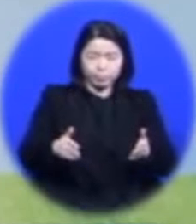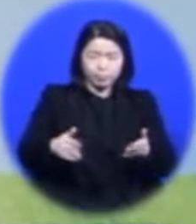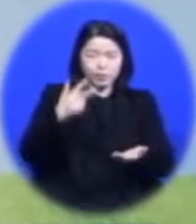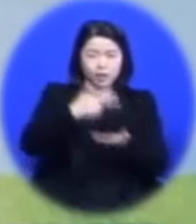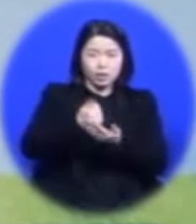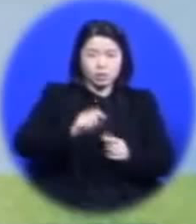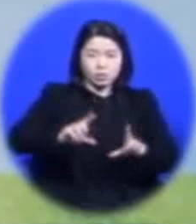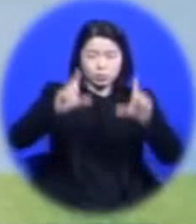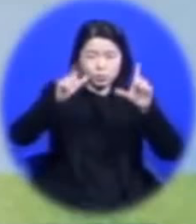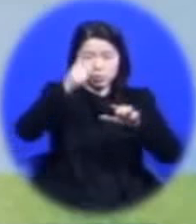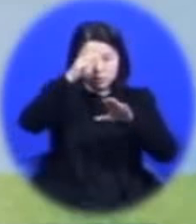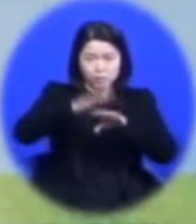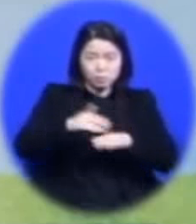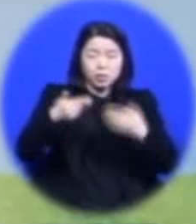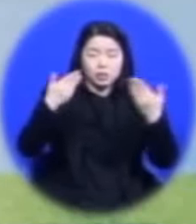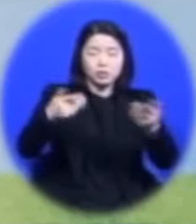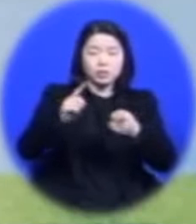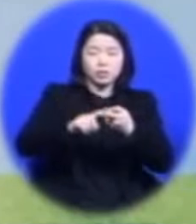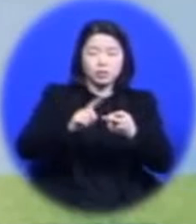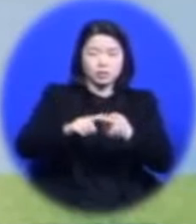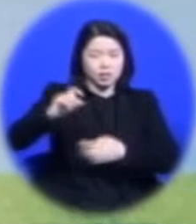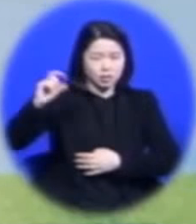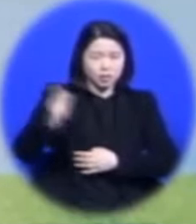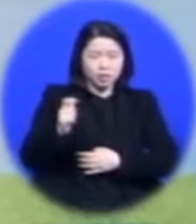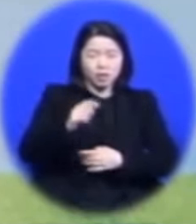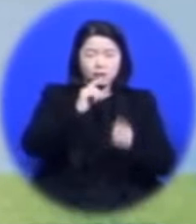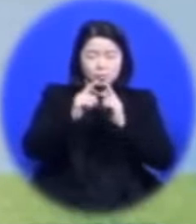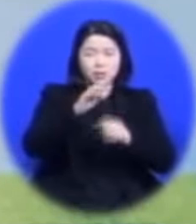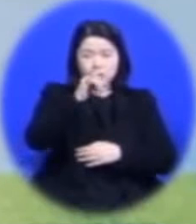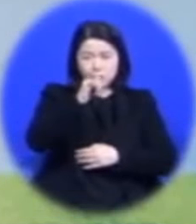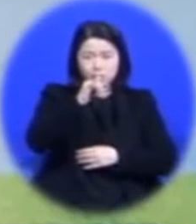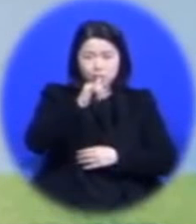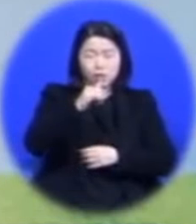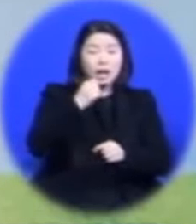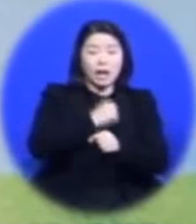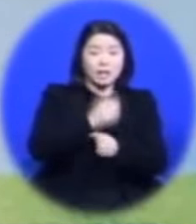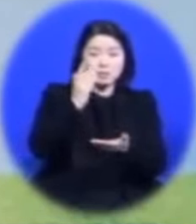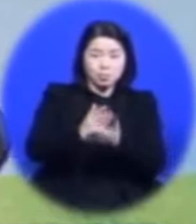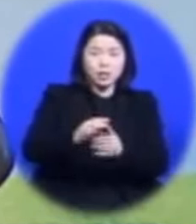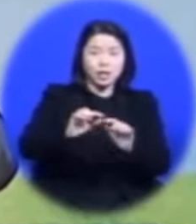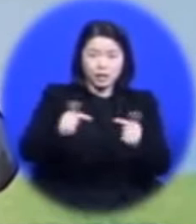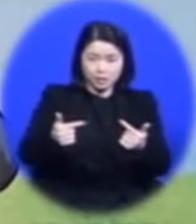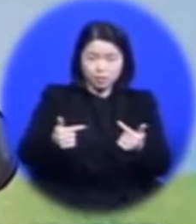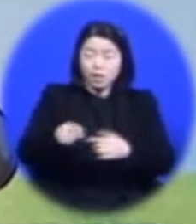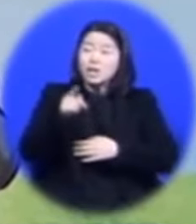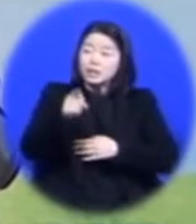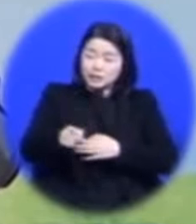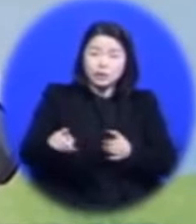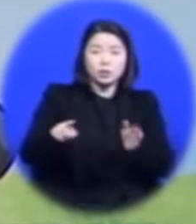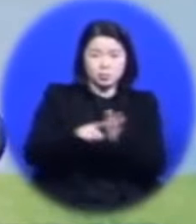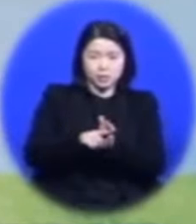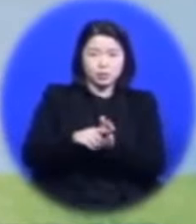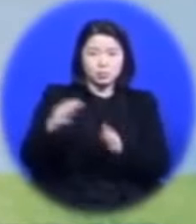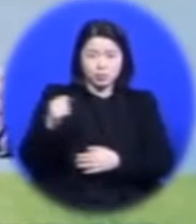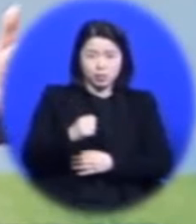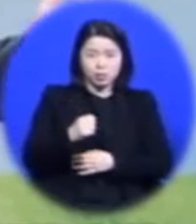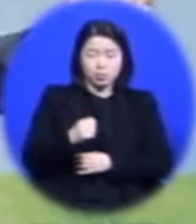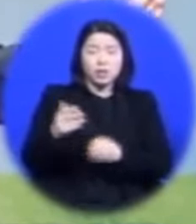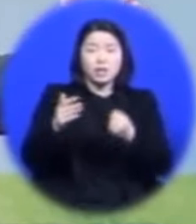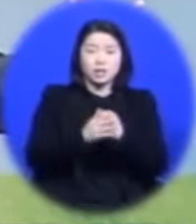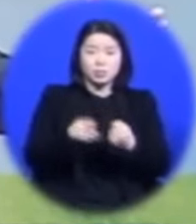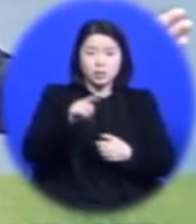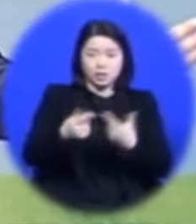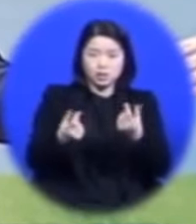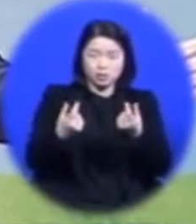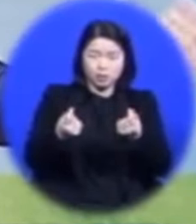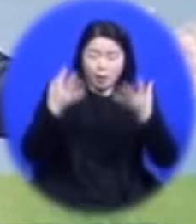굉장히 강조했습니다 저는 하지 말라는 뜻은 아니에요 그걸 믿음이라고 그래서 이렇게